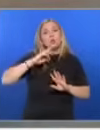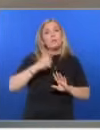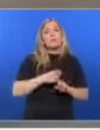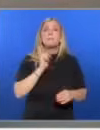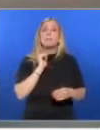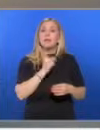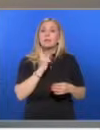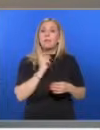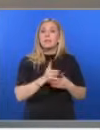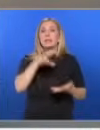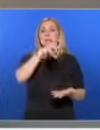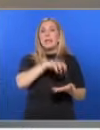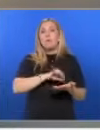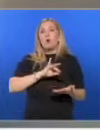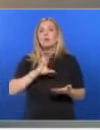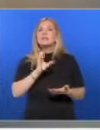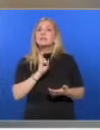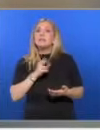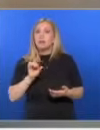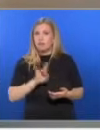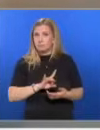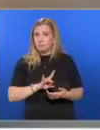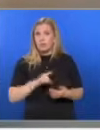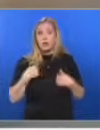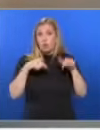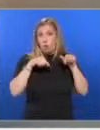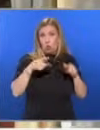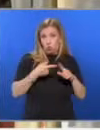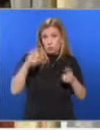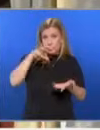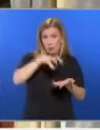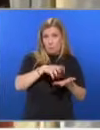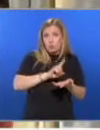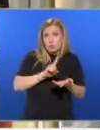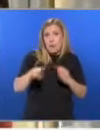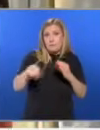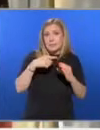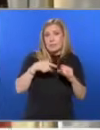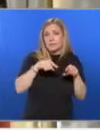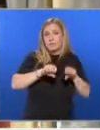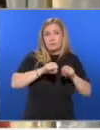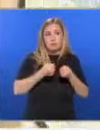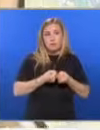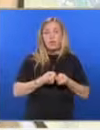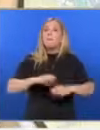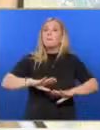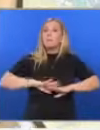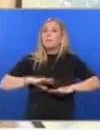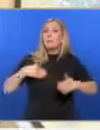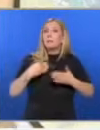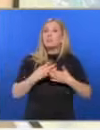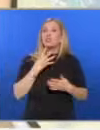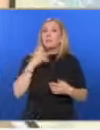предупреждават трамвайно депо Искър. От депото заявиха, че до момента нямат сигнали за негови нарушения. Поведението му през последните 4